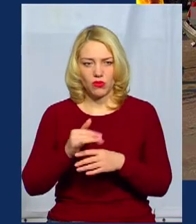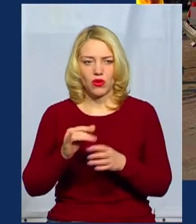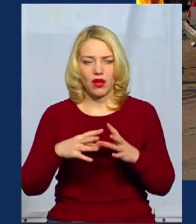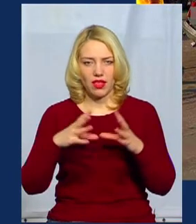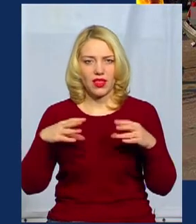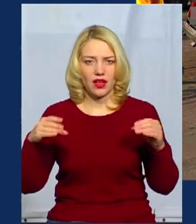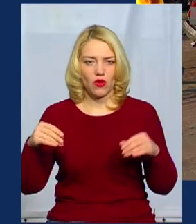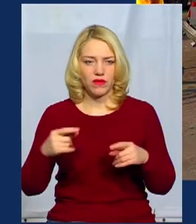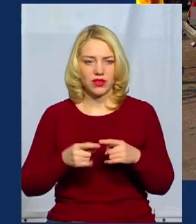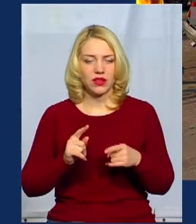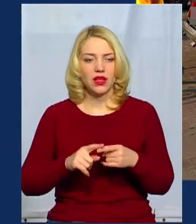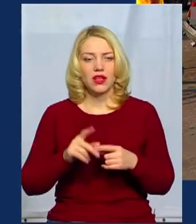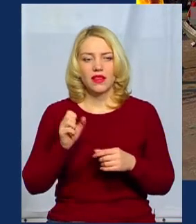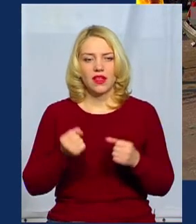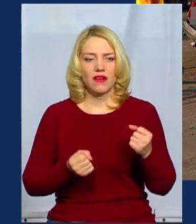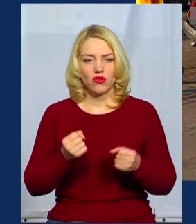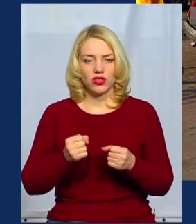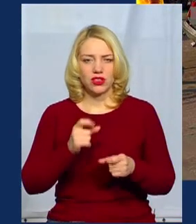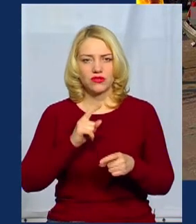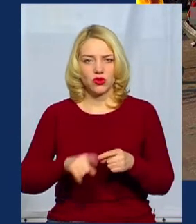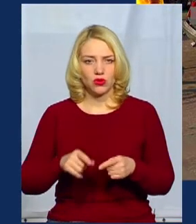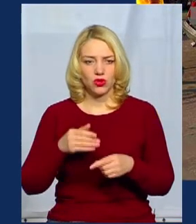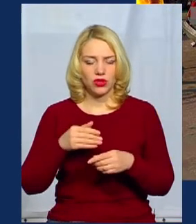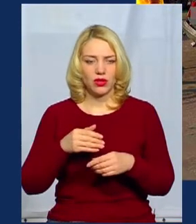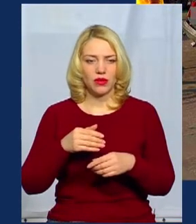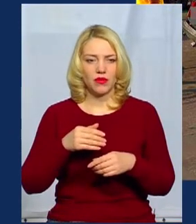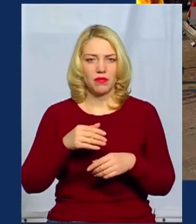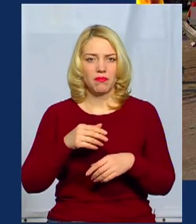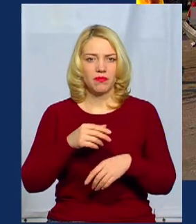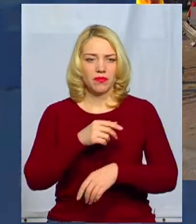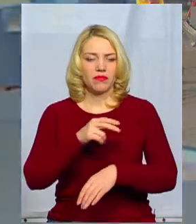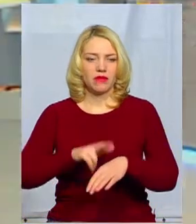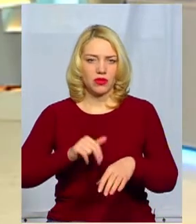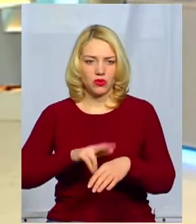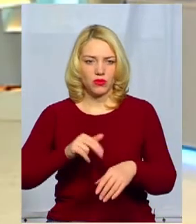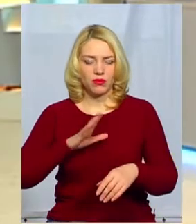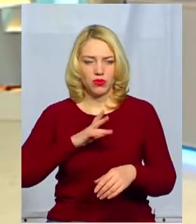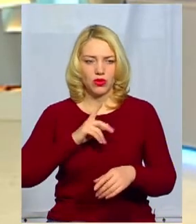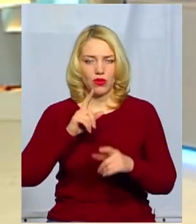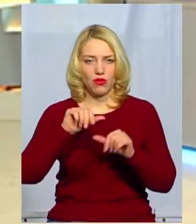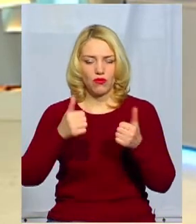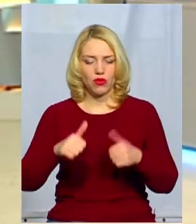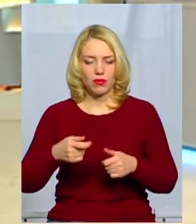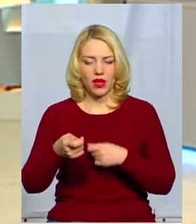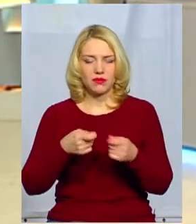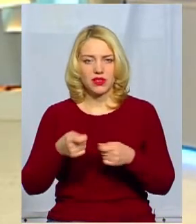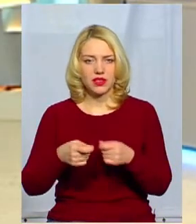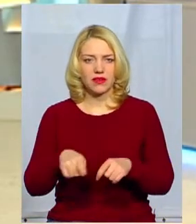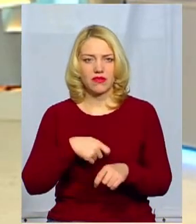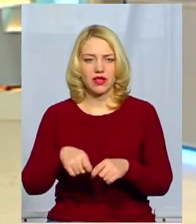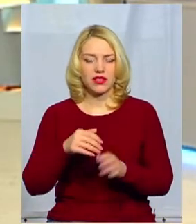цей випадок. На водія швидкої патрульної Хмельницькі оформили адміністративні матеріали за статтею